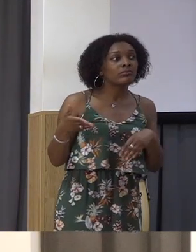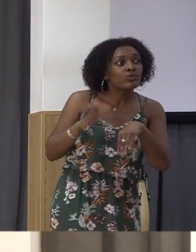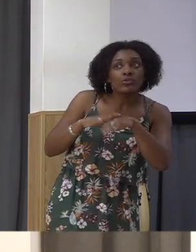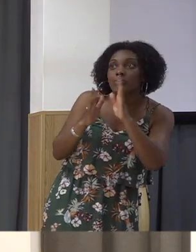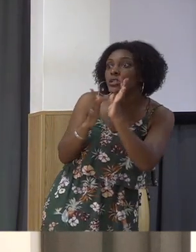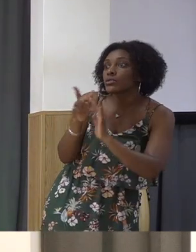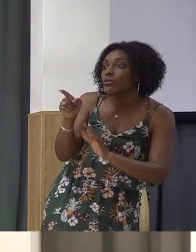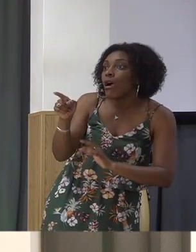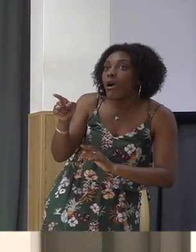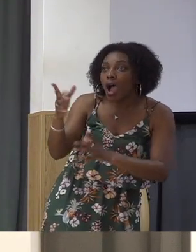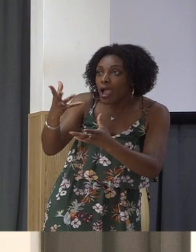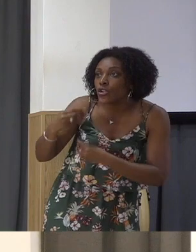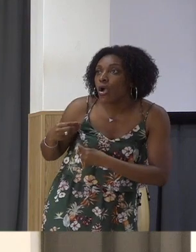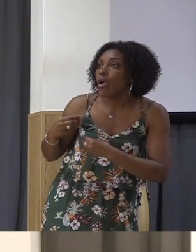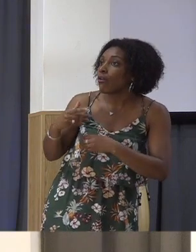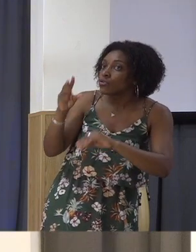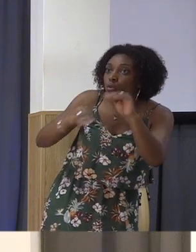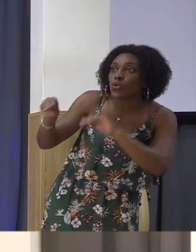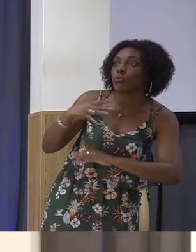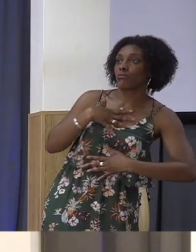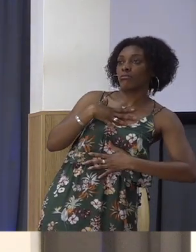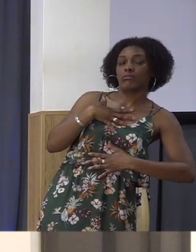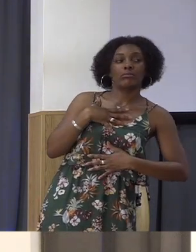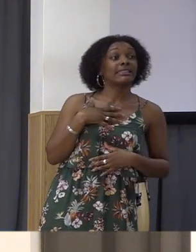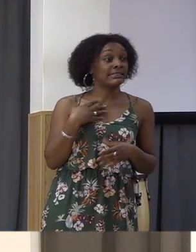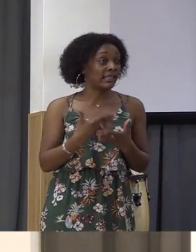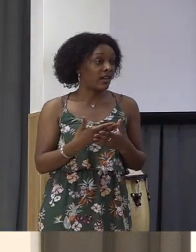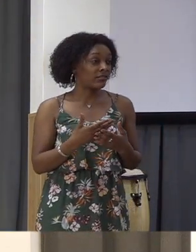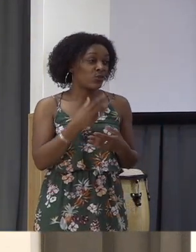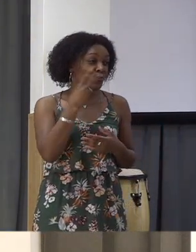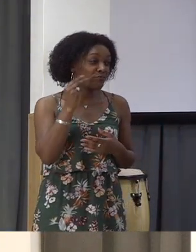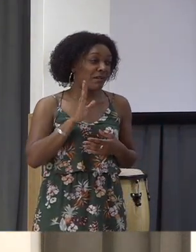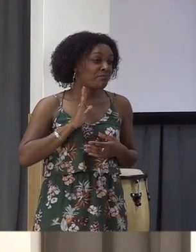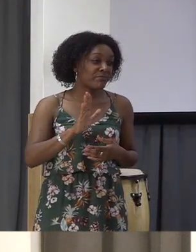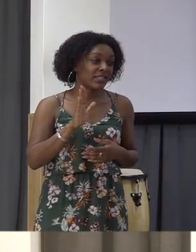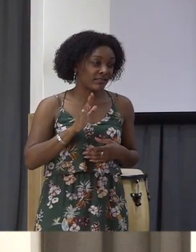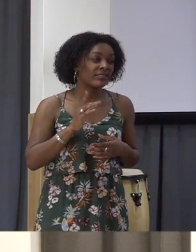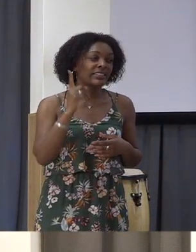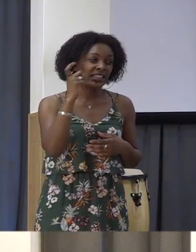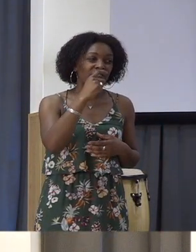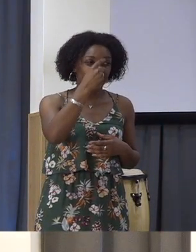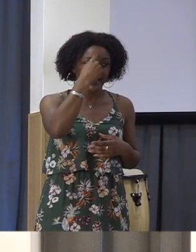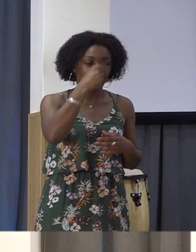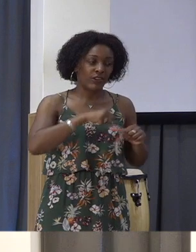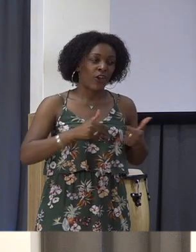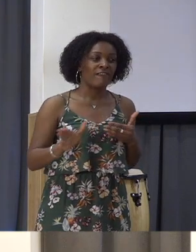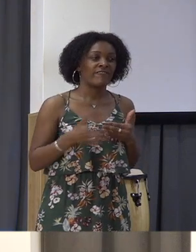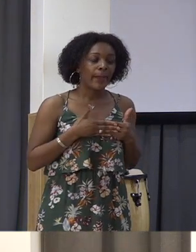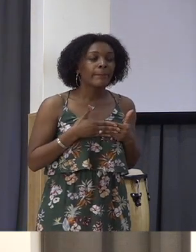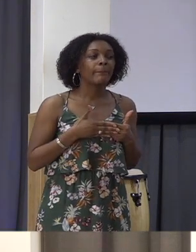L'être humain est ainsi fait. Nous avons du mal à ouvrir parfois la porte.